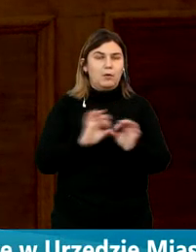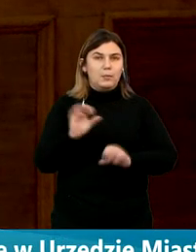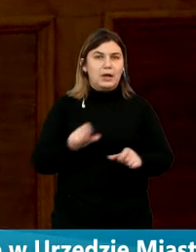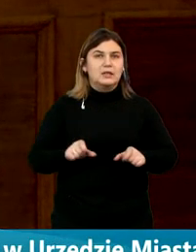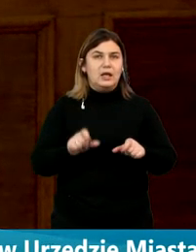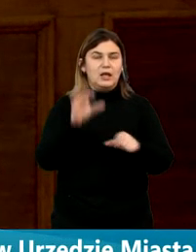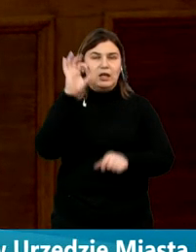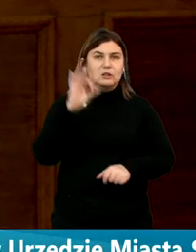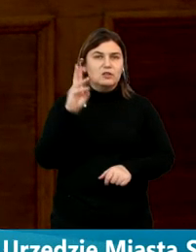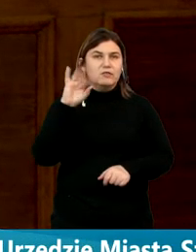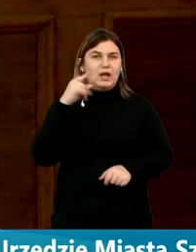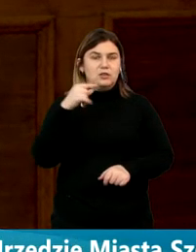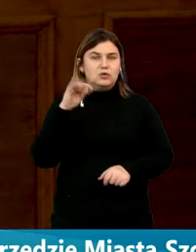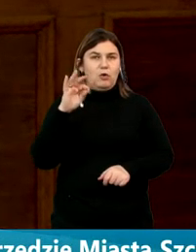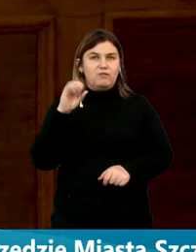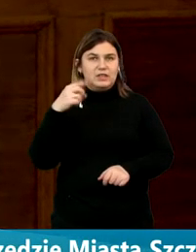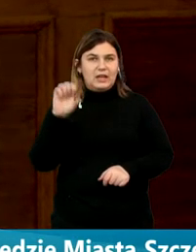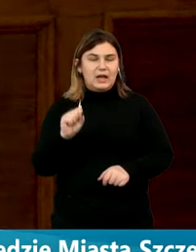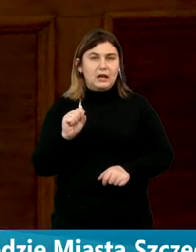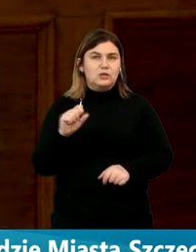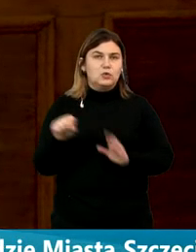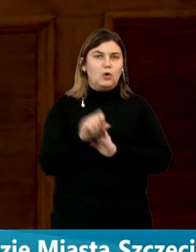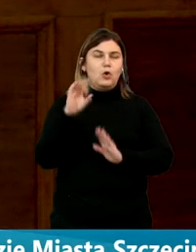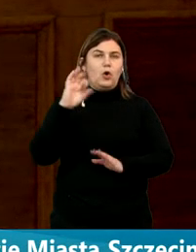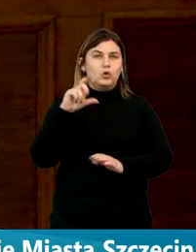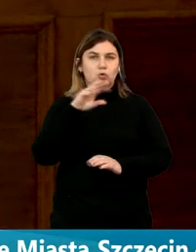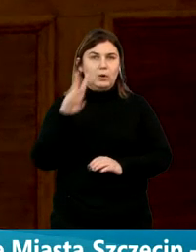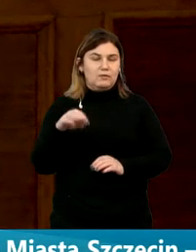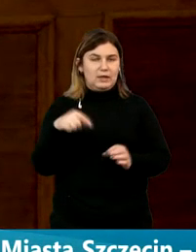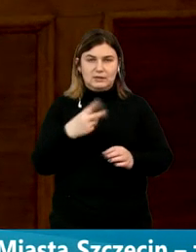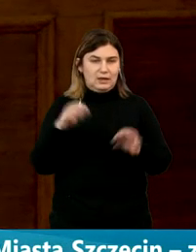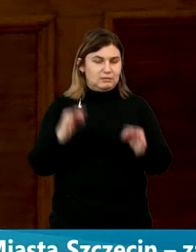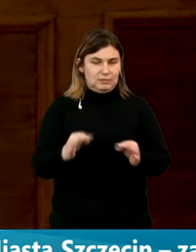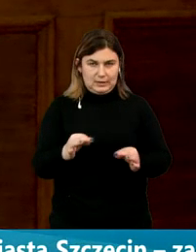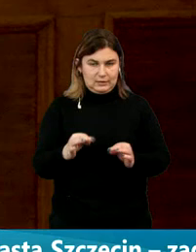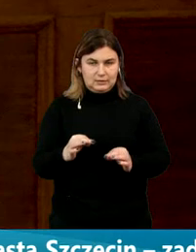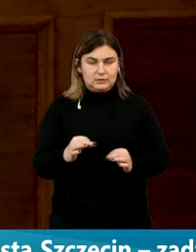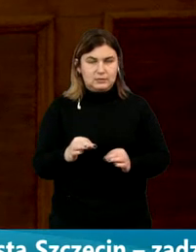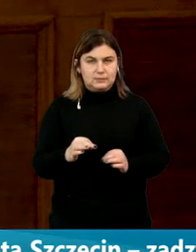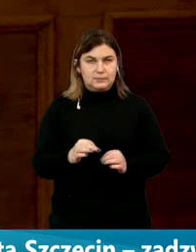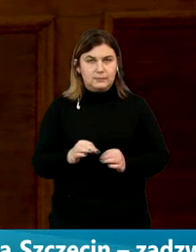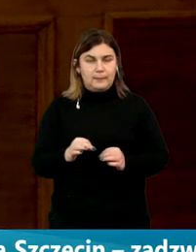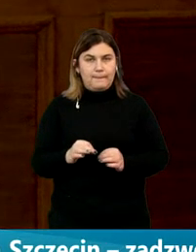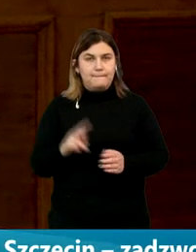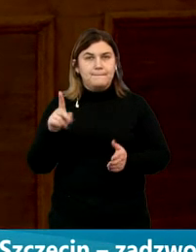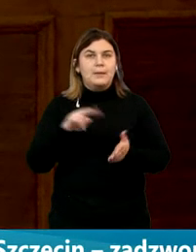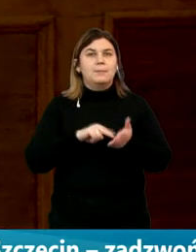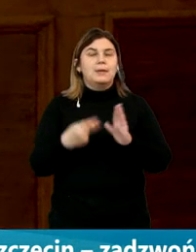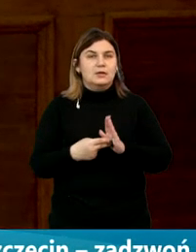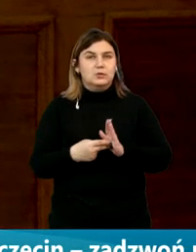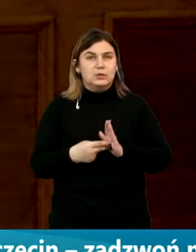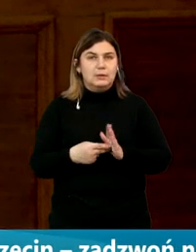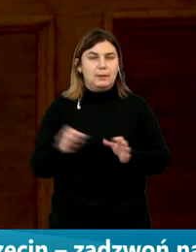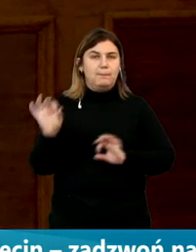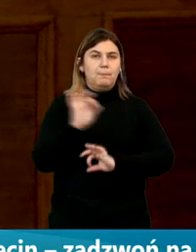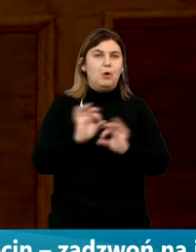Światowida do Gocław-Zajezdnia? Oczywiście nie w tej perspektywie, panie Tomaszu. Planujemy